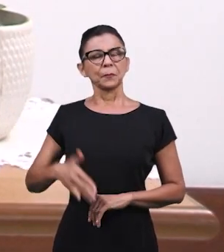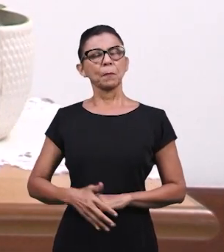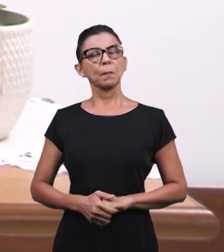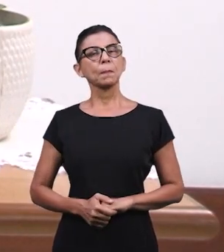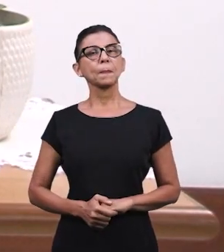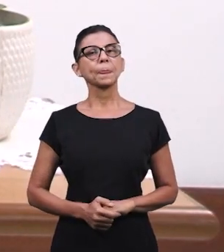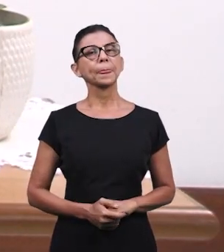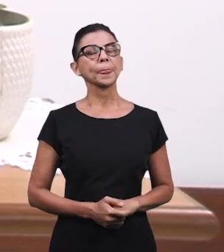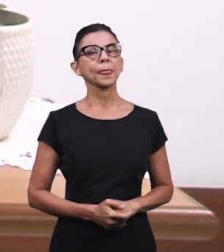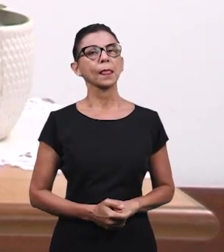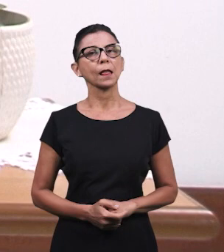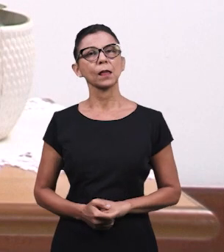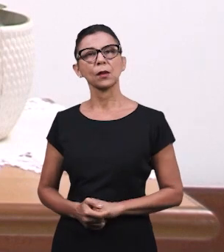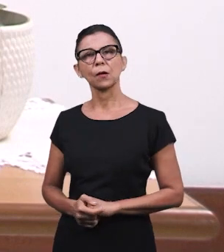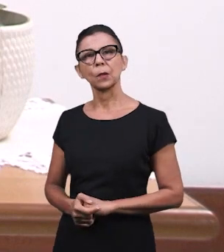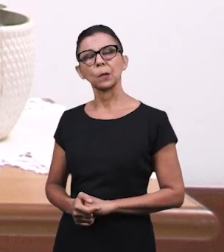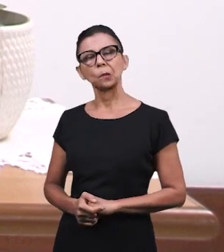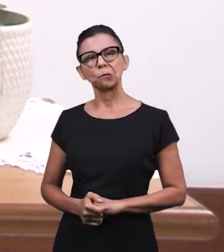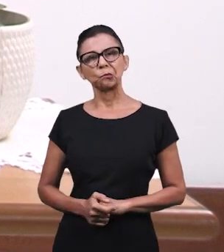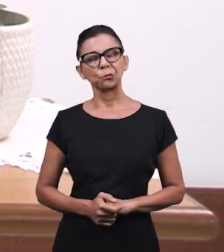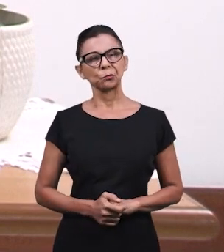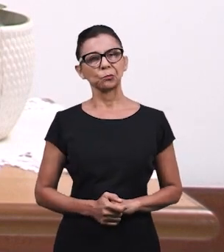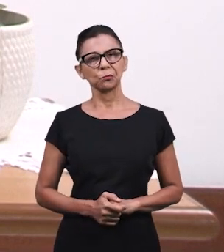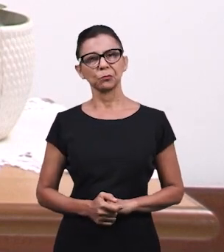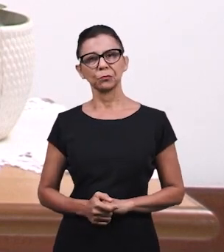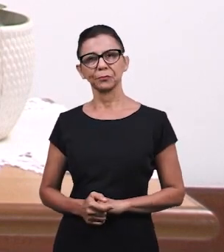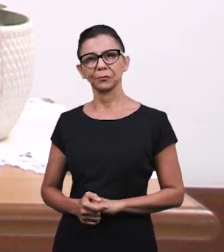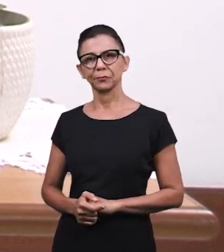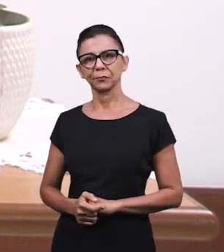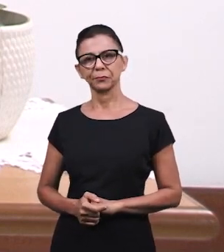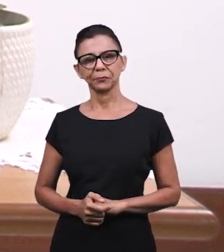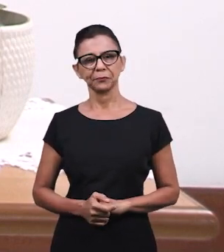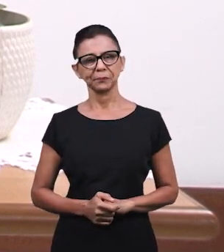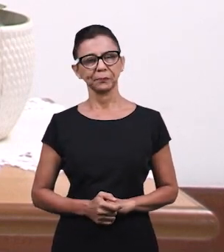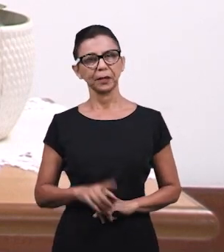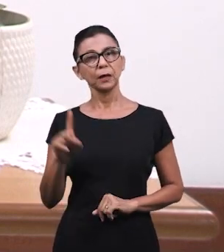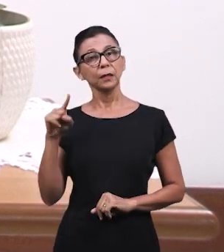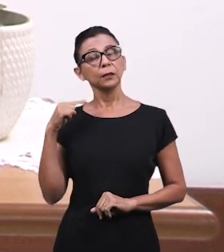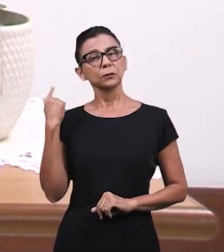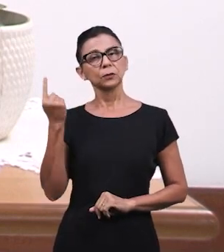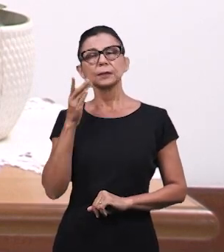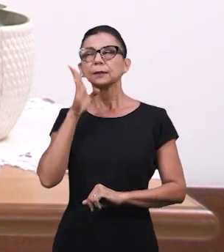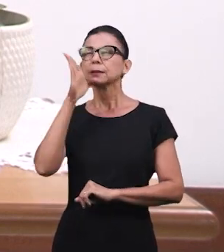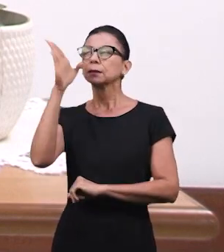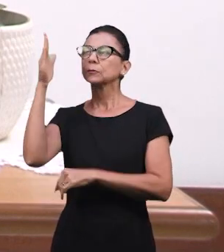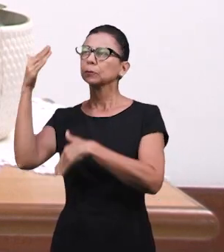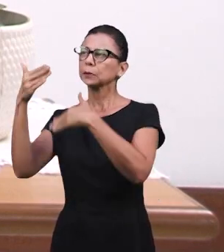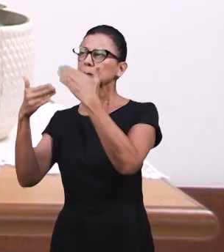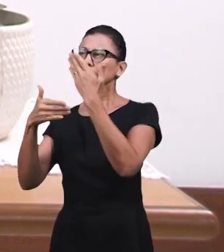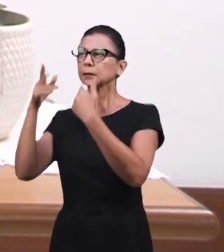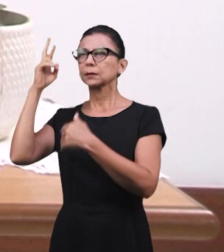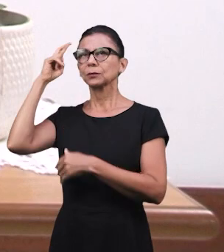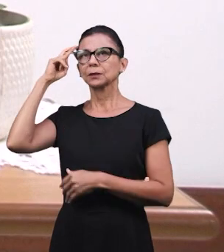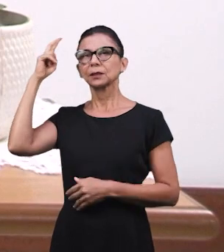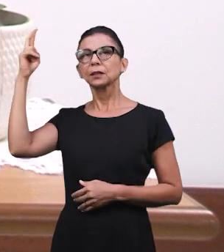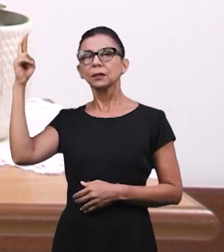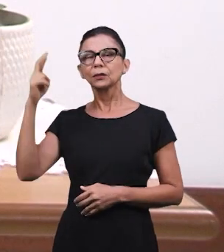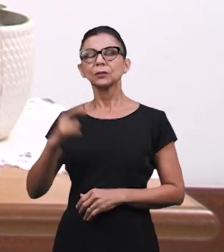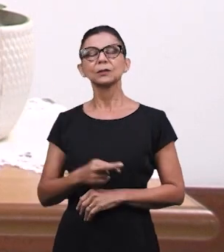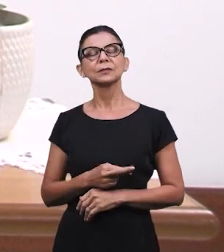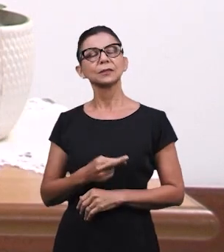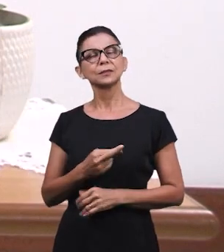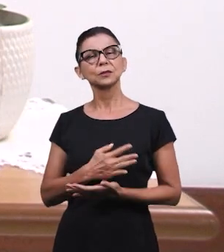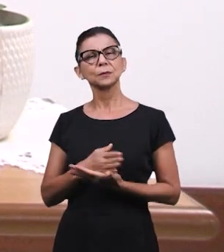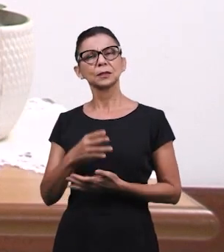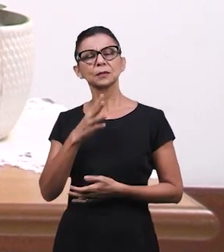Слова. Возлюбленные, когда мы приходим в присутствие Господне, то мы познаем